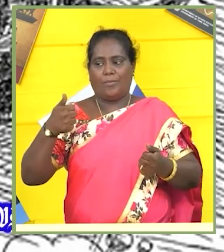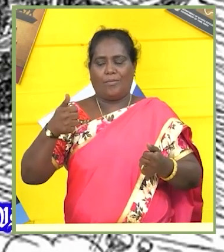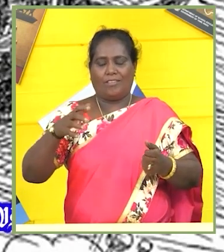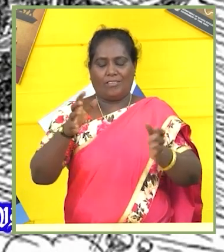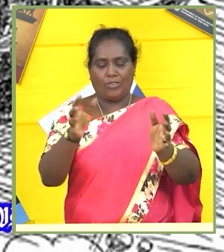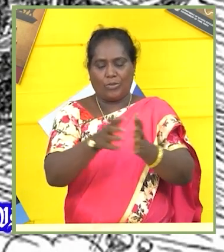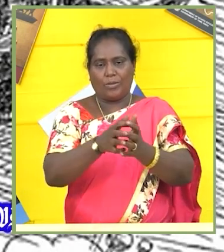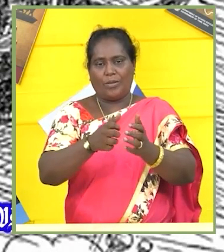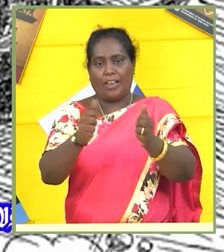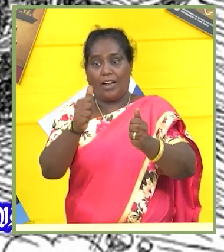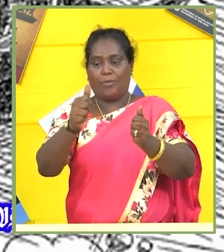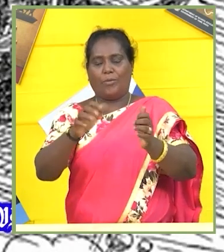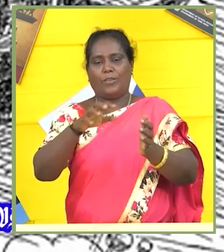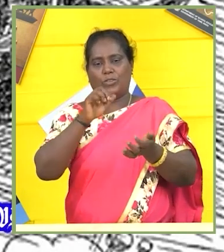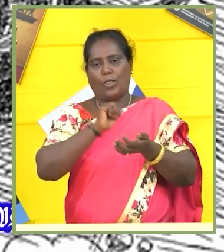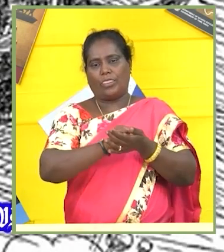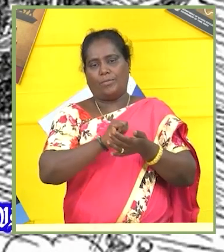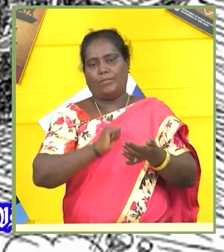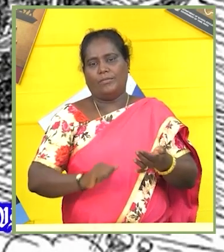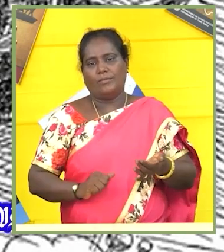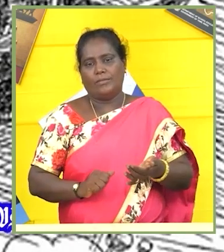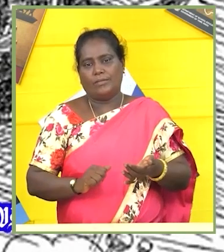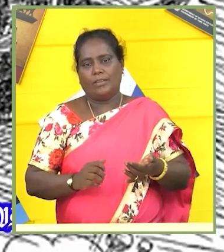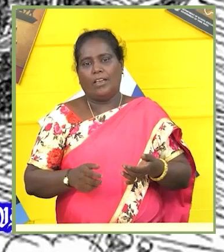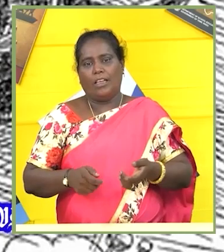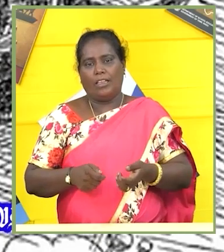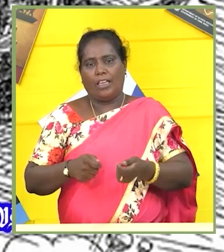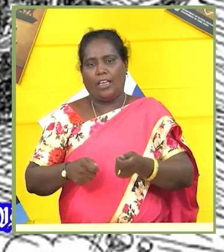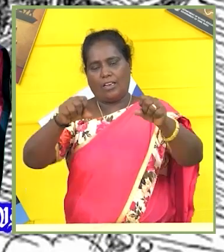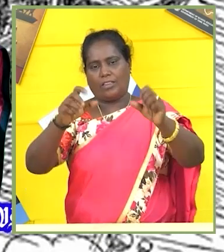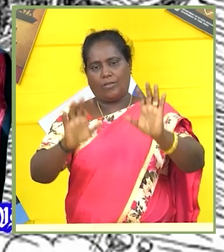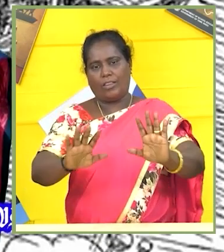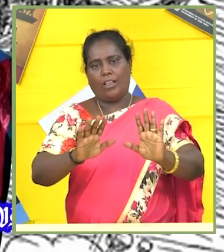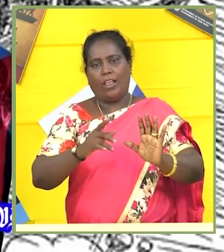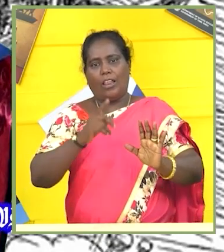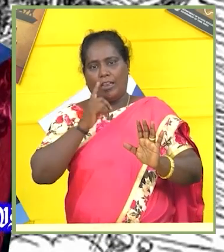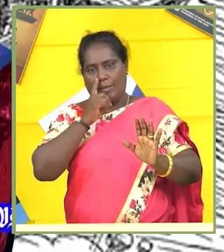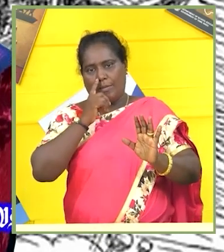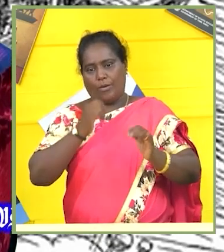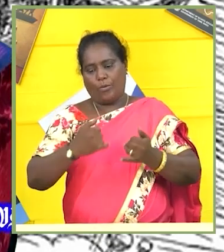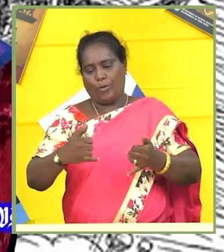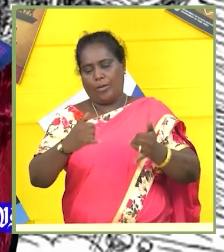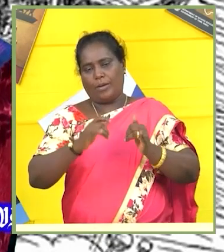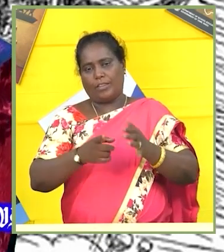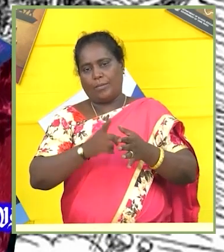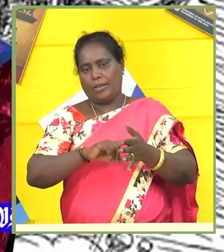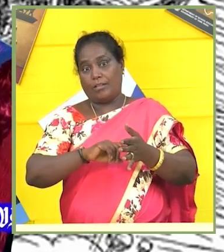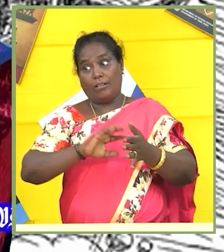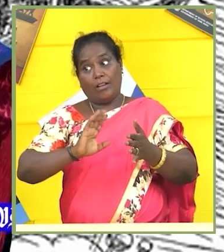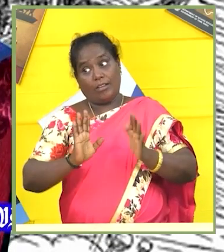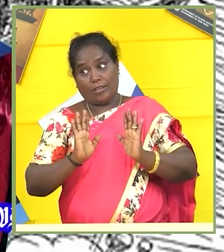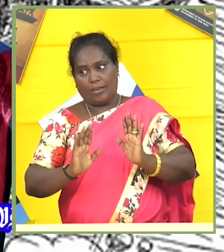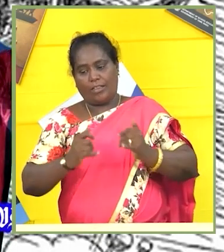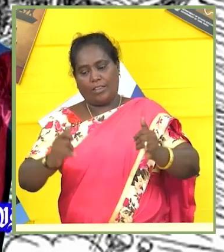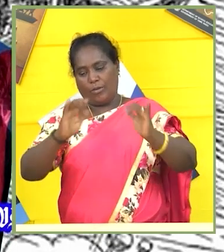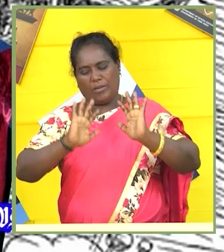கட்டிவிடுவர். அக்காளையை அடக்கும் வீரருக்கு அந்த பணமுடிப்பு சொந்தமாகும். இந்த ஏறு தழுவுதல் நம்ம ஊரில் நம்ம